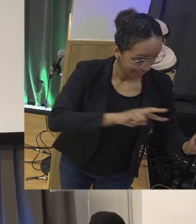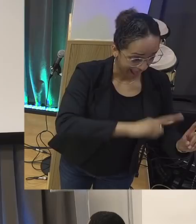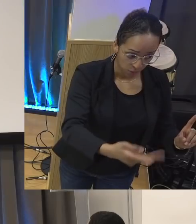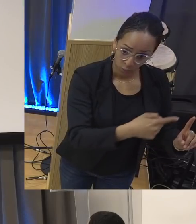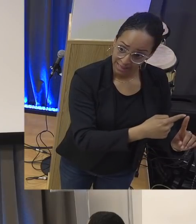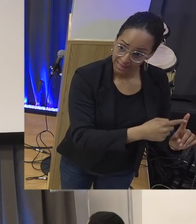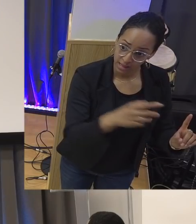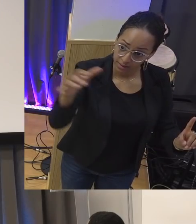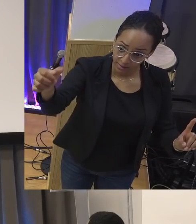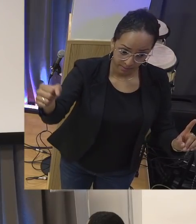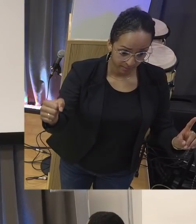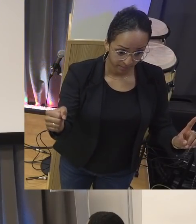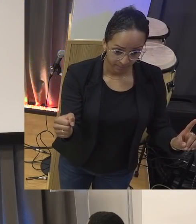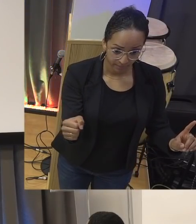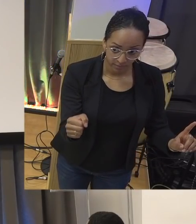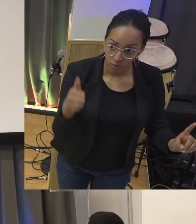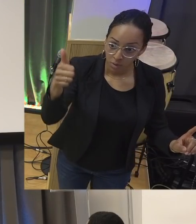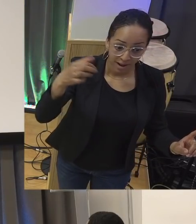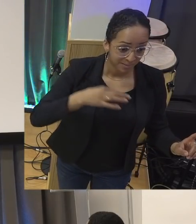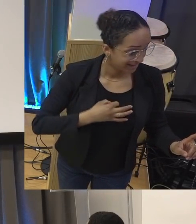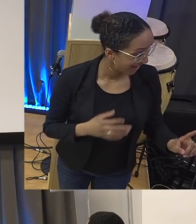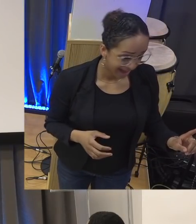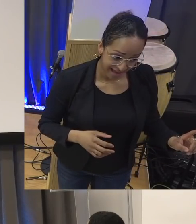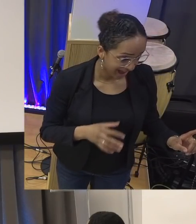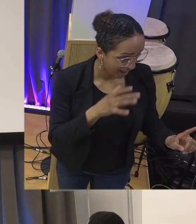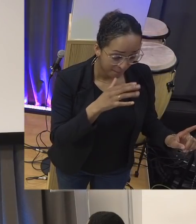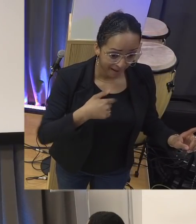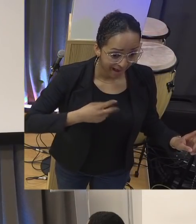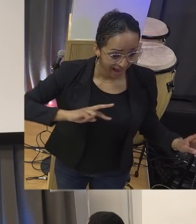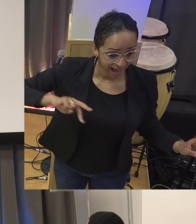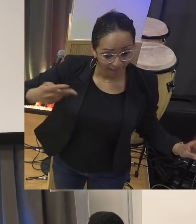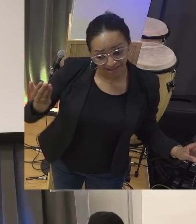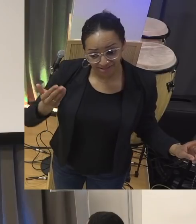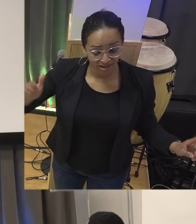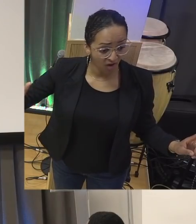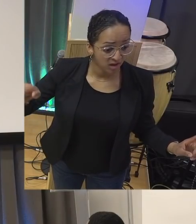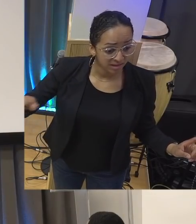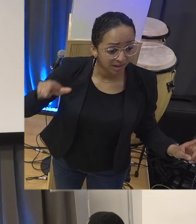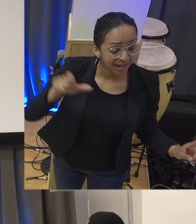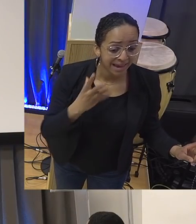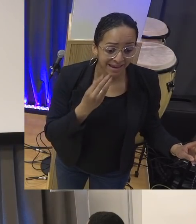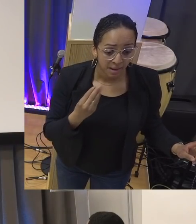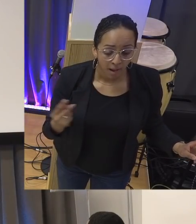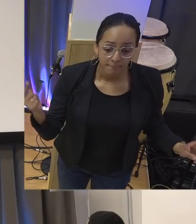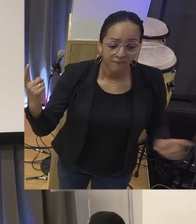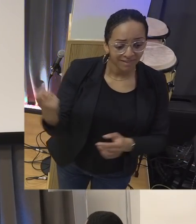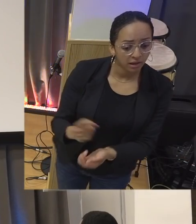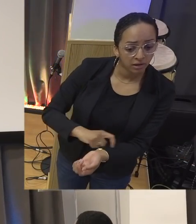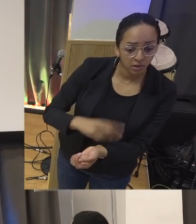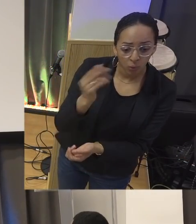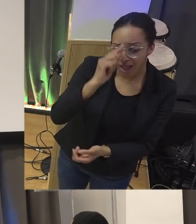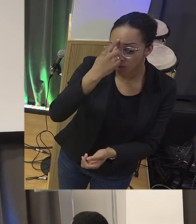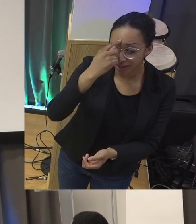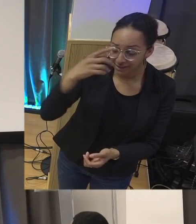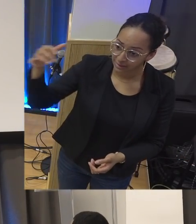Mais cet imam en question est au Bahreïn, il me dit, Saïd, je me fais remplacer par un autre imam. L'autre imam arrive d'Indonésie, il arrive à Charles de Gaulle, on le ramène et